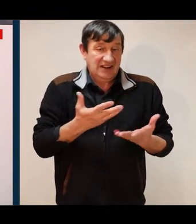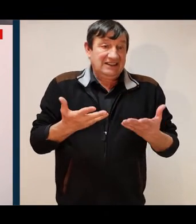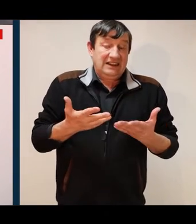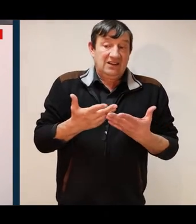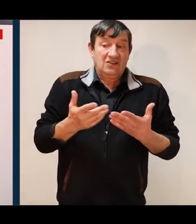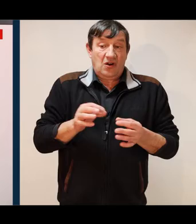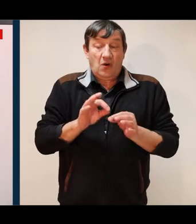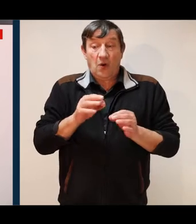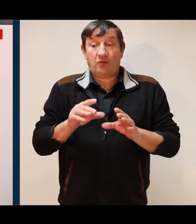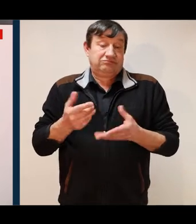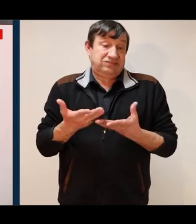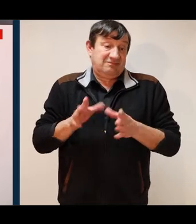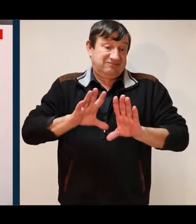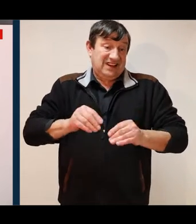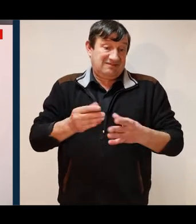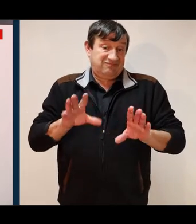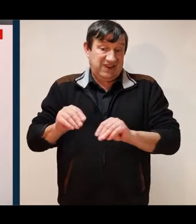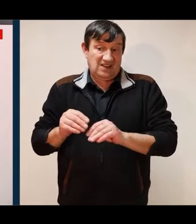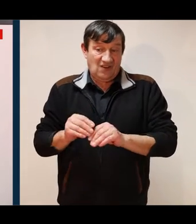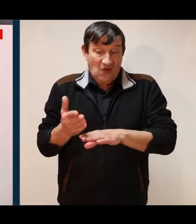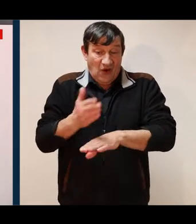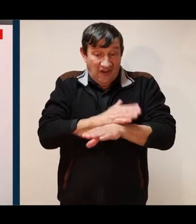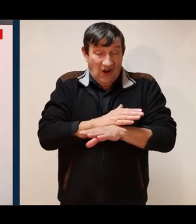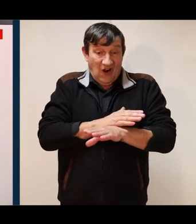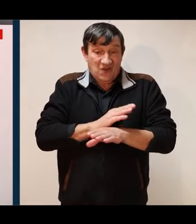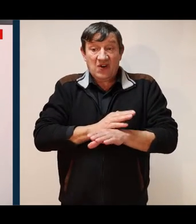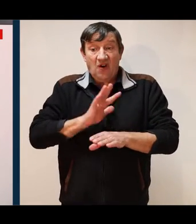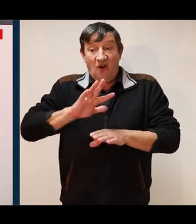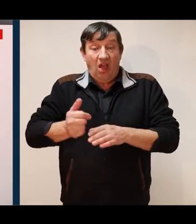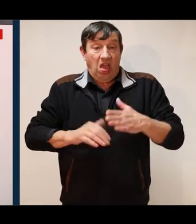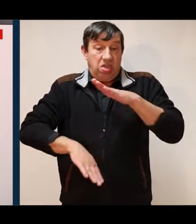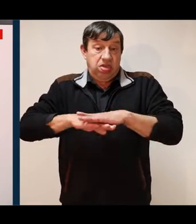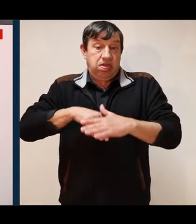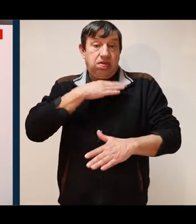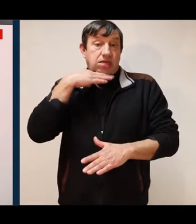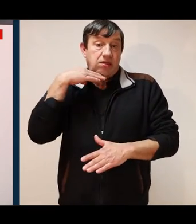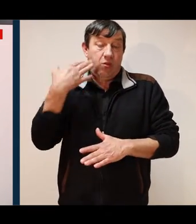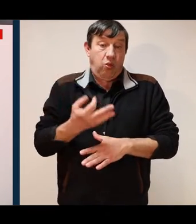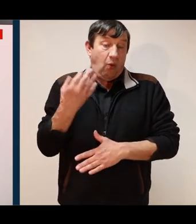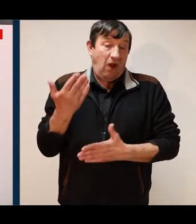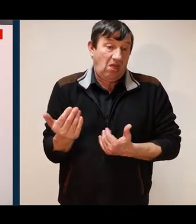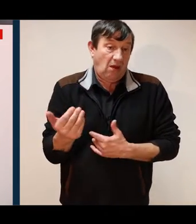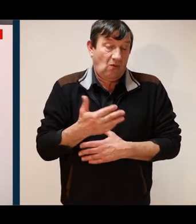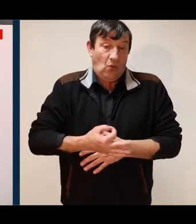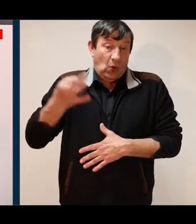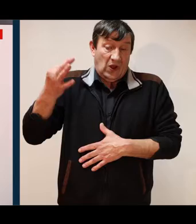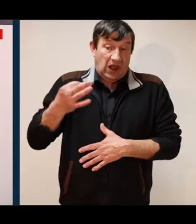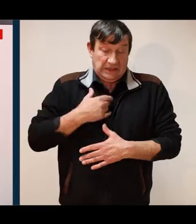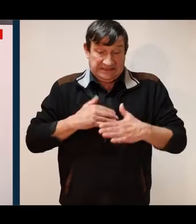finalement l'endroit où vous vous situez. Est-ce que c'est parce que vous anticipez ? Est-ce que c'est parce que vraiment vous avez peut-être trop attendu ? Ou est-ce que